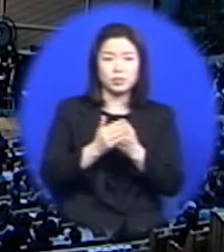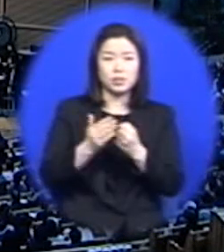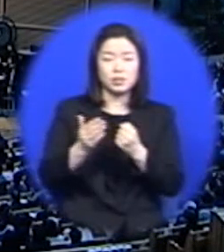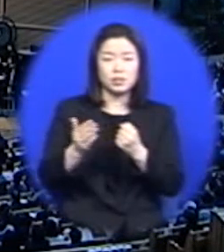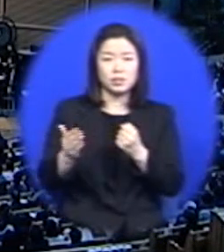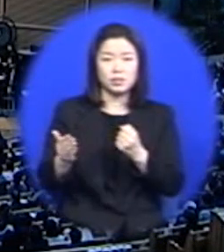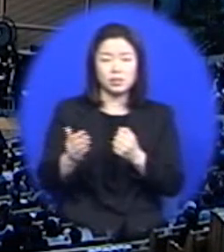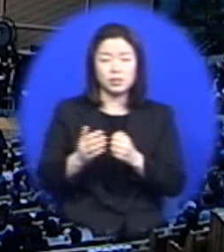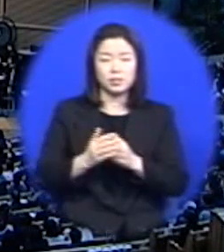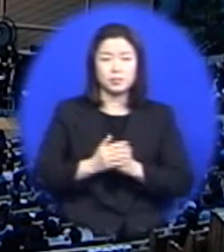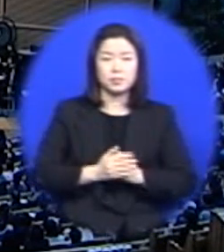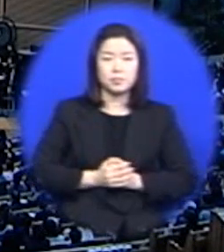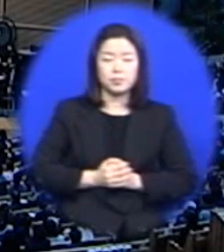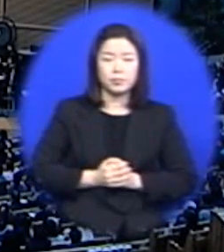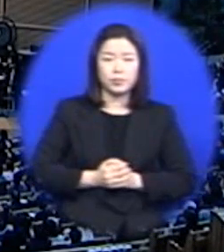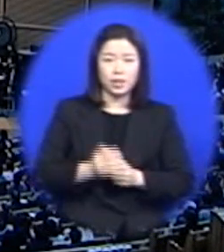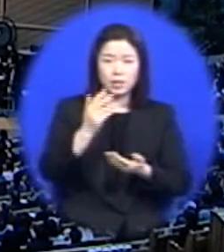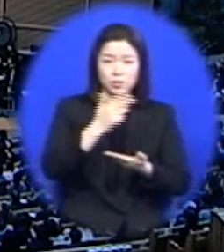찬양하오니